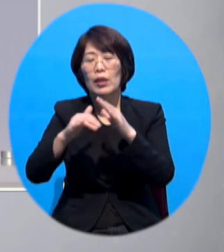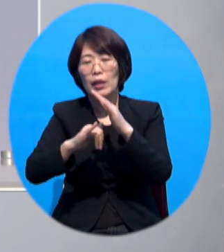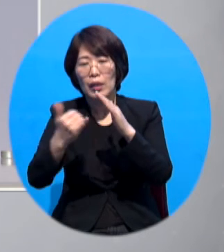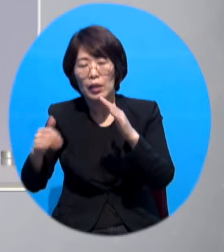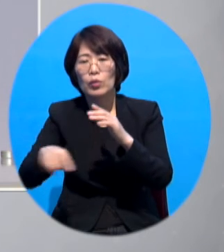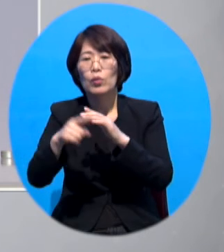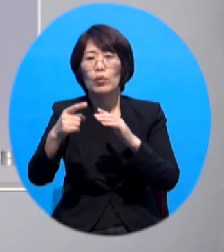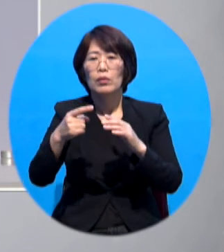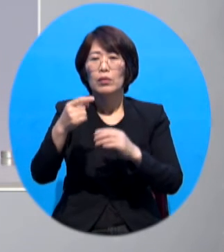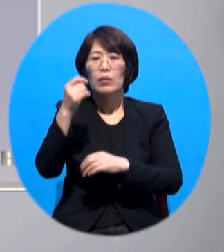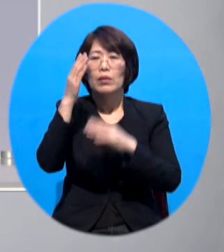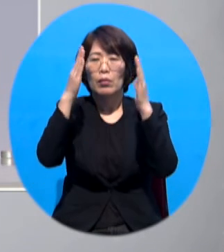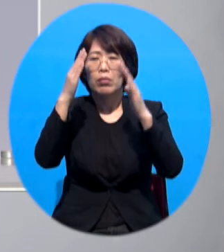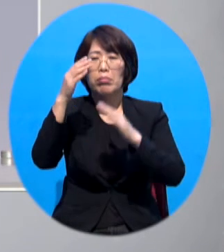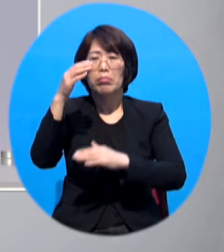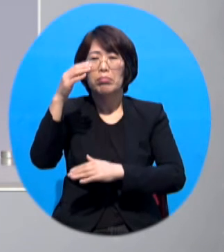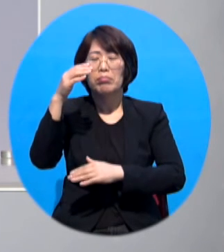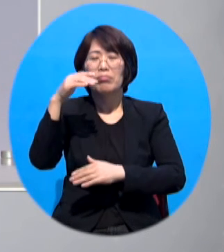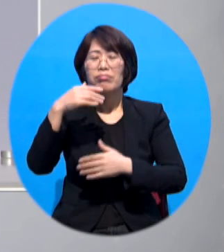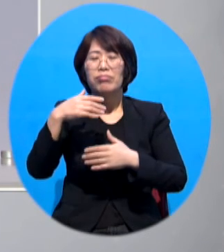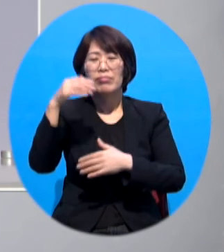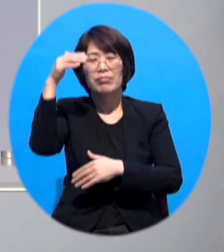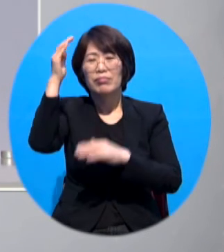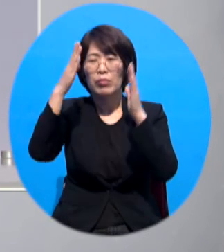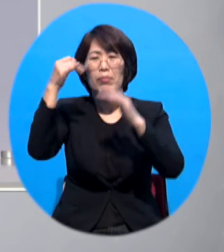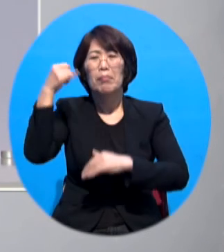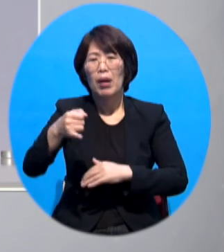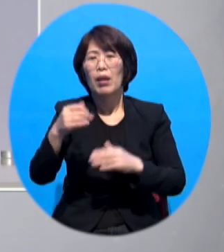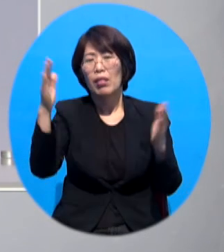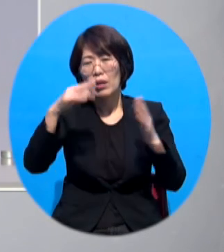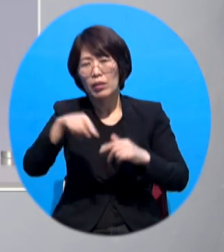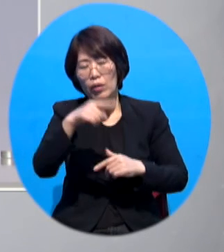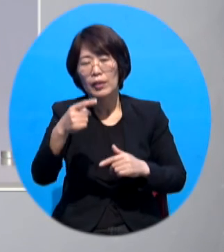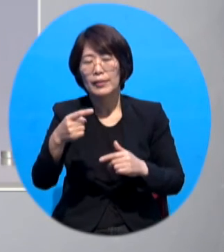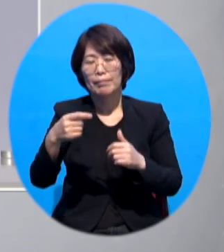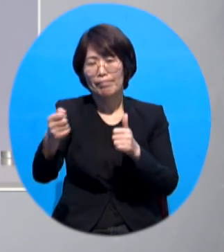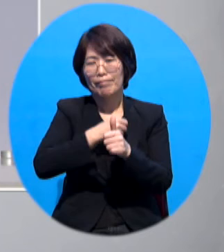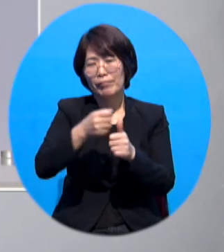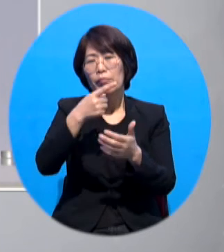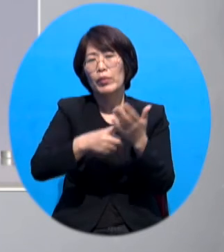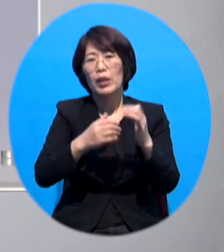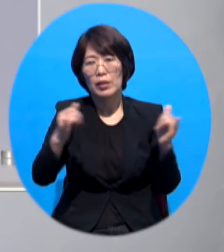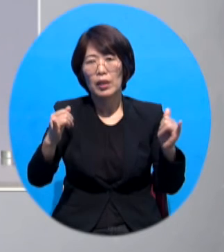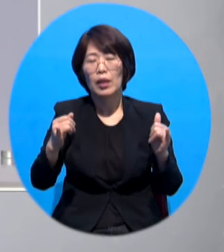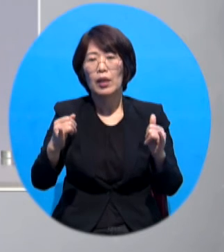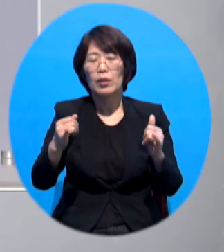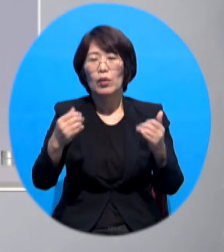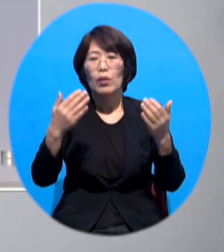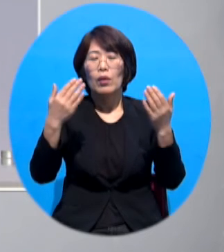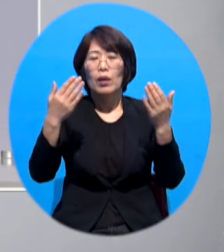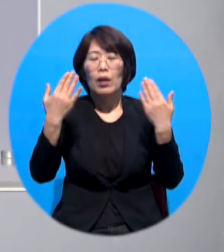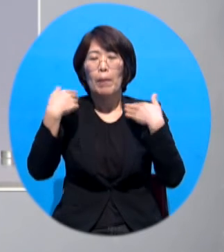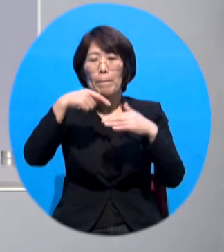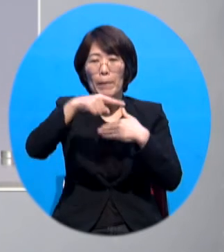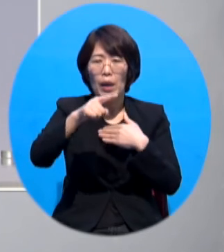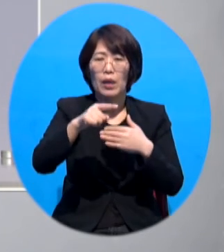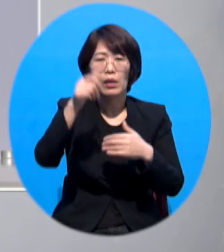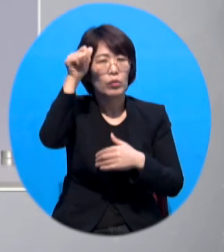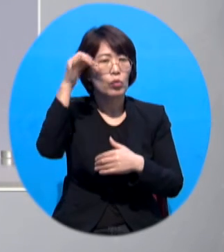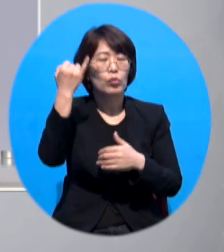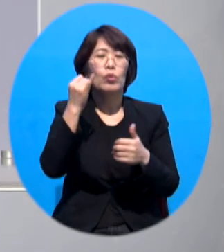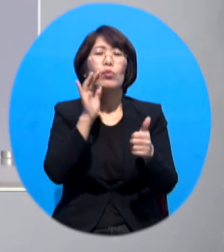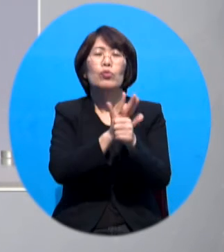입니다 에 그리고 어 이 확보 피해자 아 그리고 학교가 청소년들에 대한 지원을